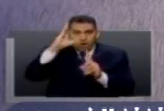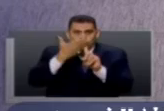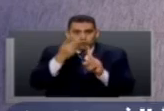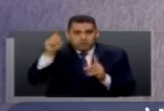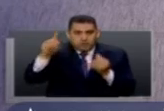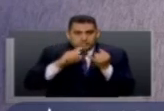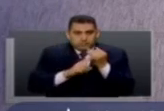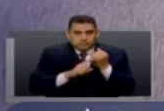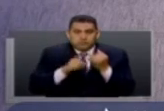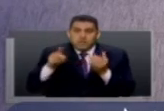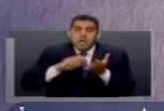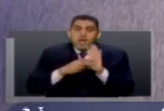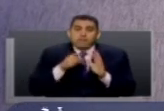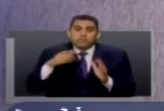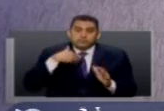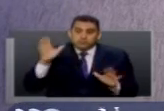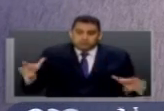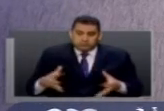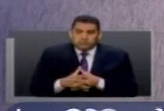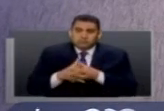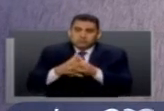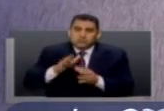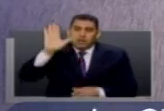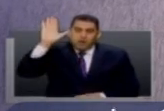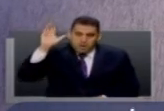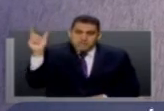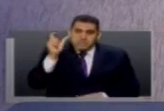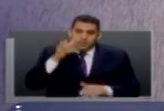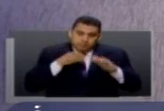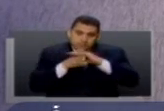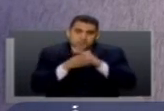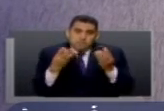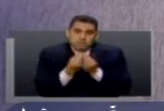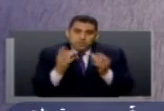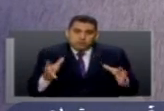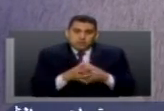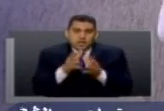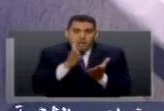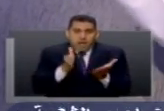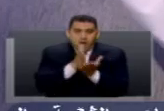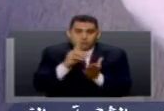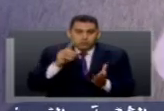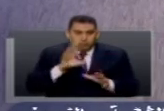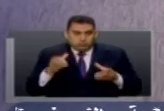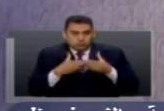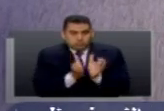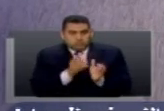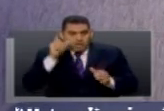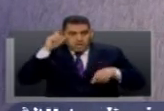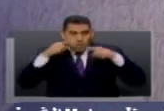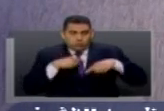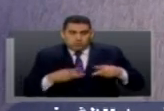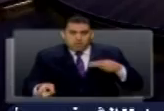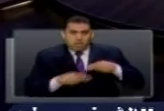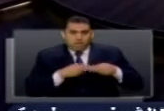فما رايكم ننزل ونعلن اسلامنا وندخل الى الدين الذي نعلم جميعا انه حق قالوا ابدا ولا يكون لا نتبع هذا